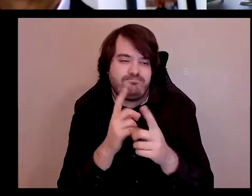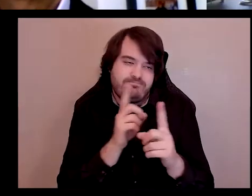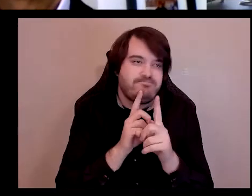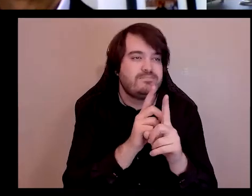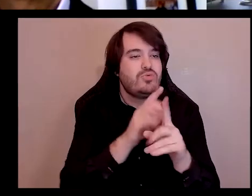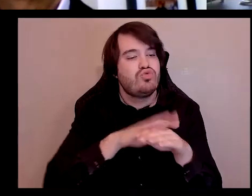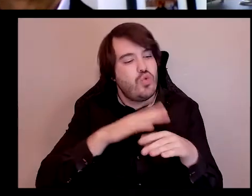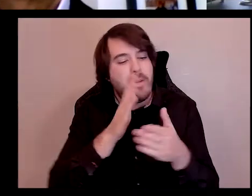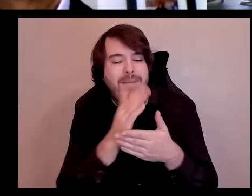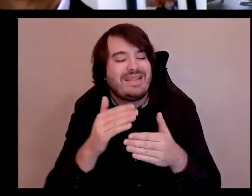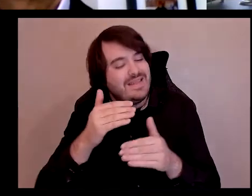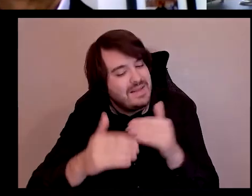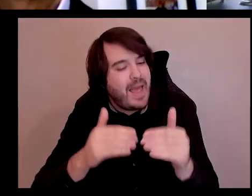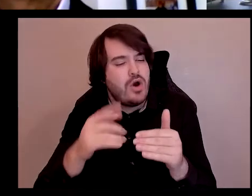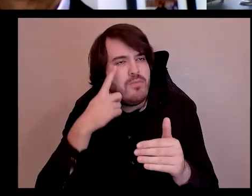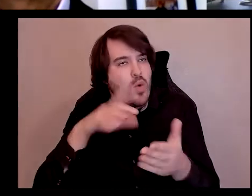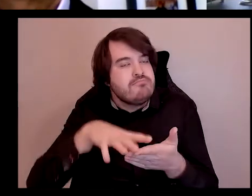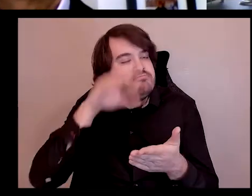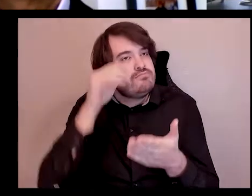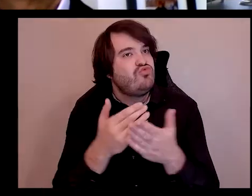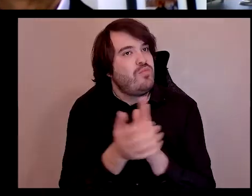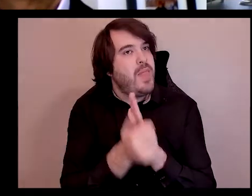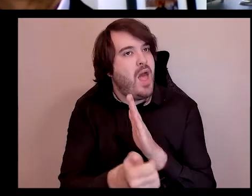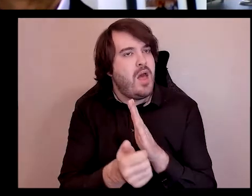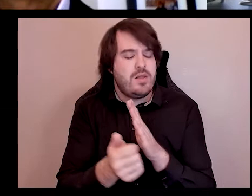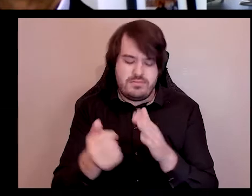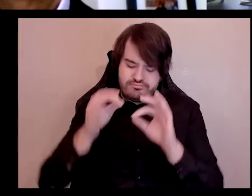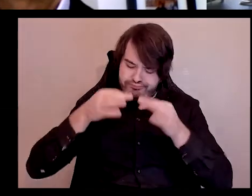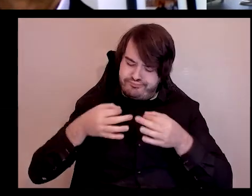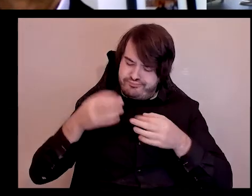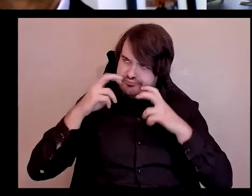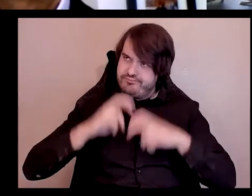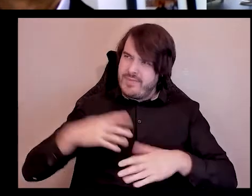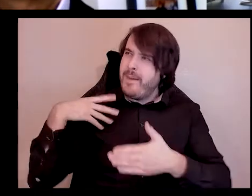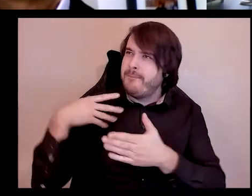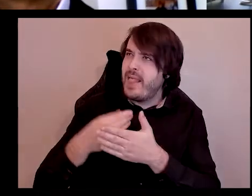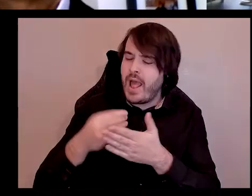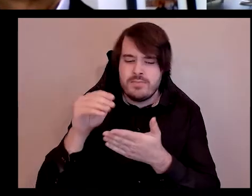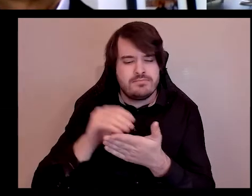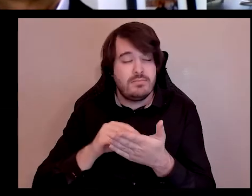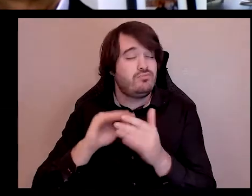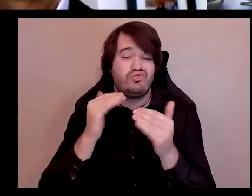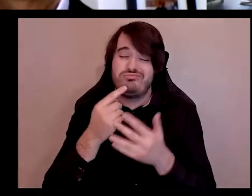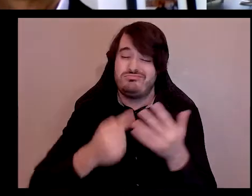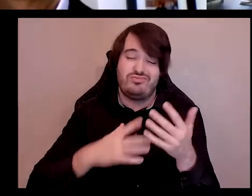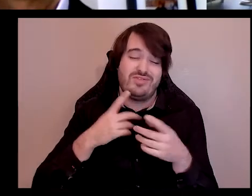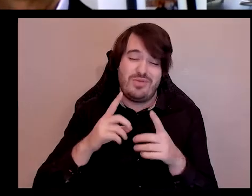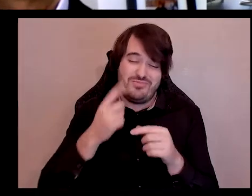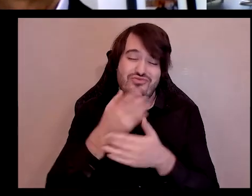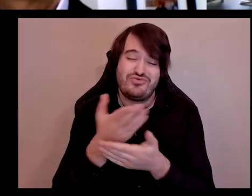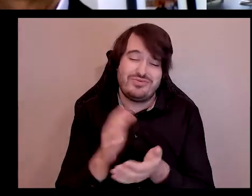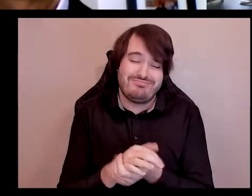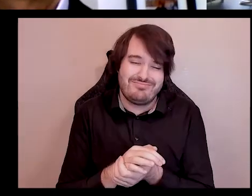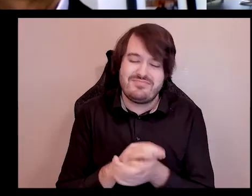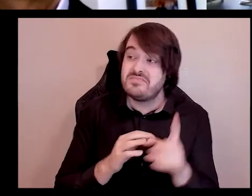sont gratuits et donc, pour ne pas dire la quasi-totalité d'entre eux, pour être capable justement de vous accompagner dans une partie de la démarche,